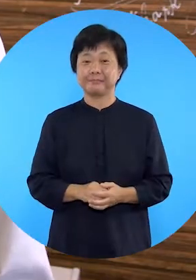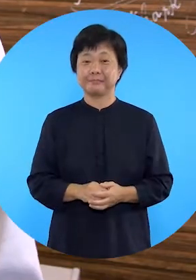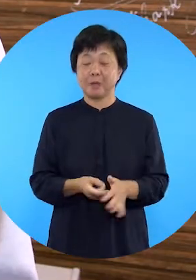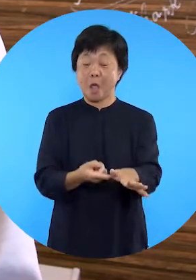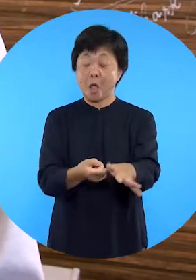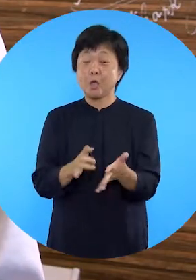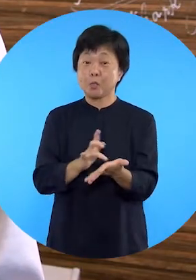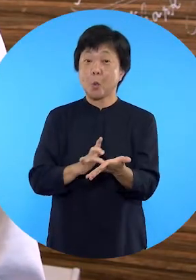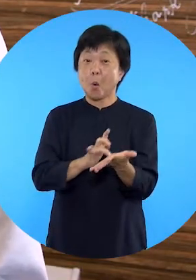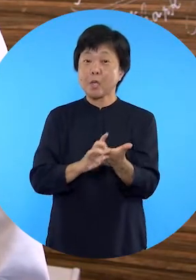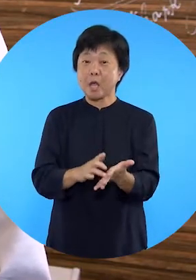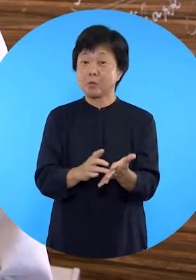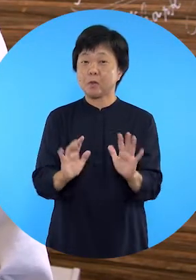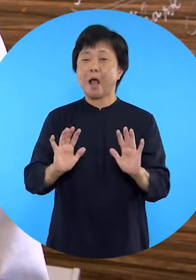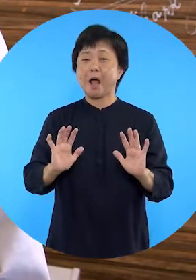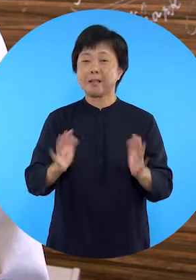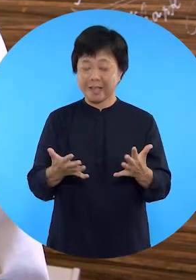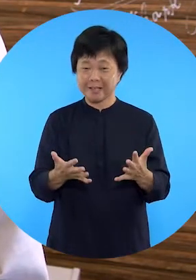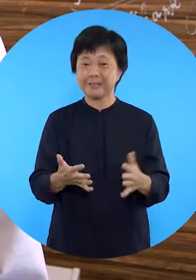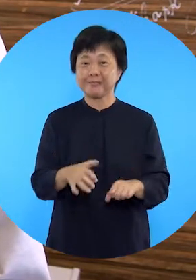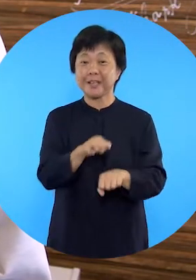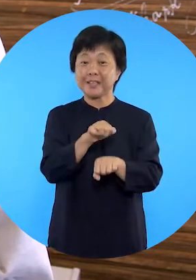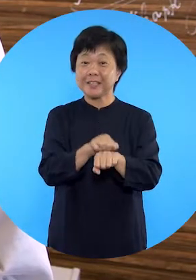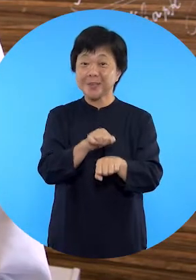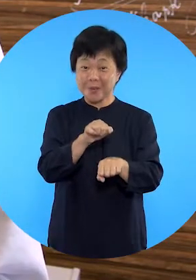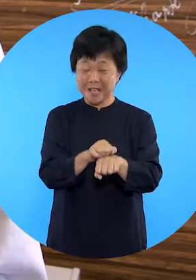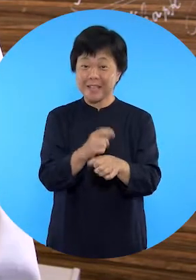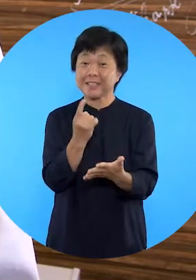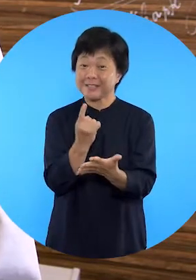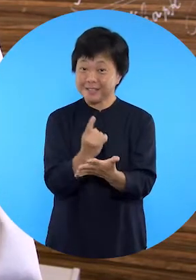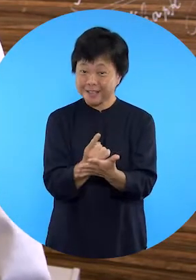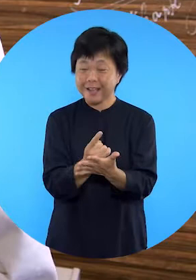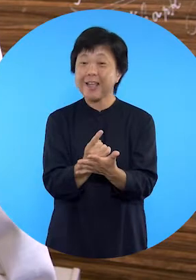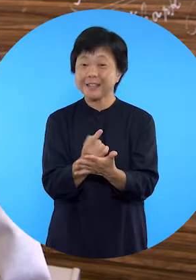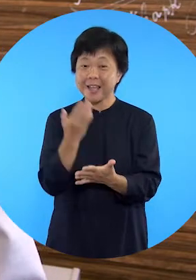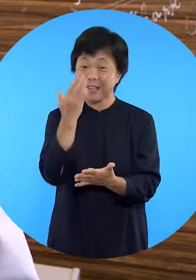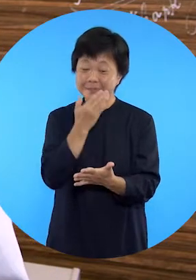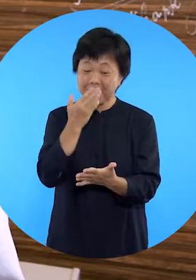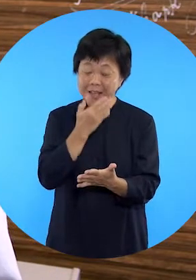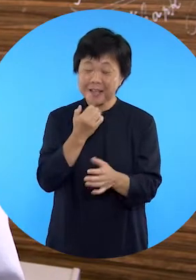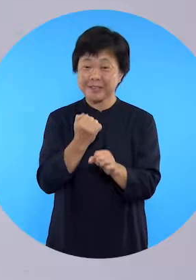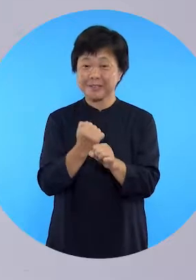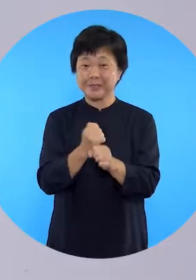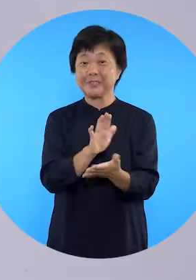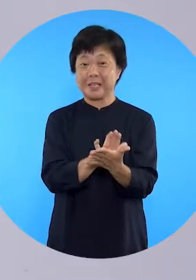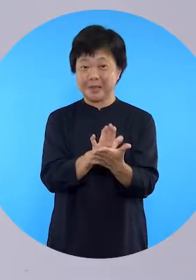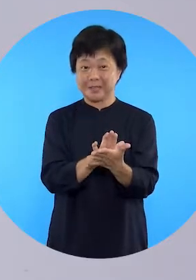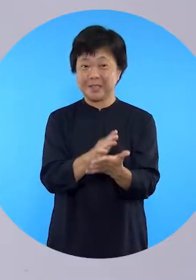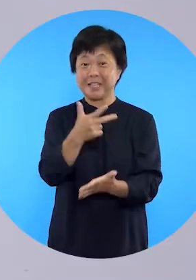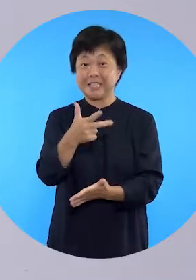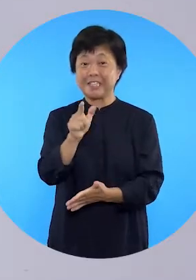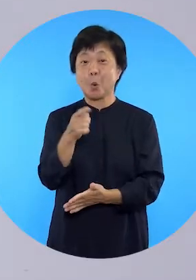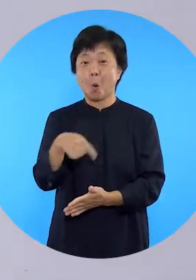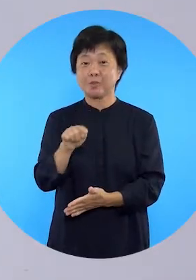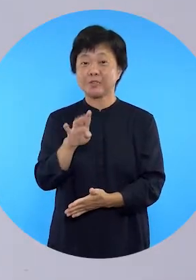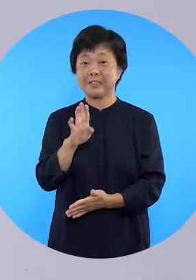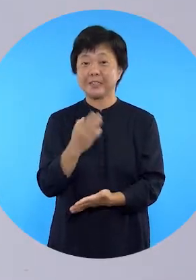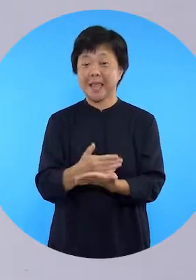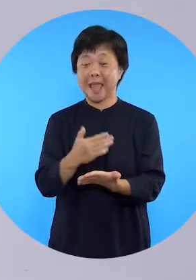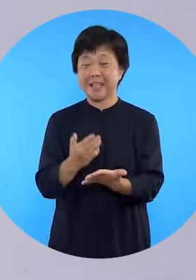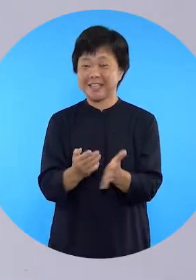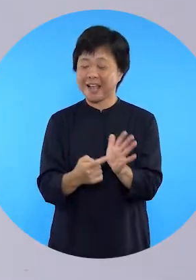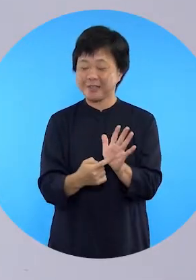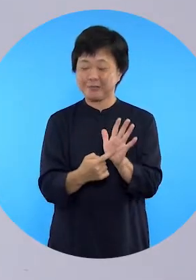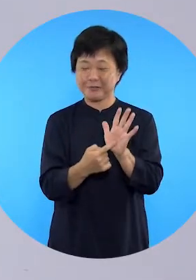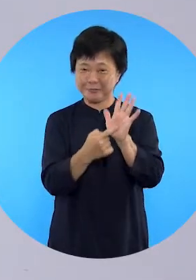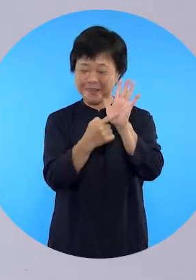薬不使用の、素材のみを使ったスイーツをメインと置いておりまして、シフォンケーキが、一番結構